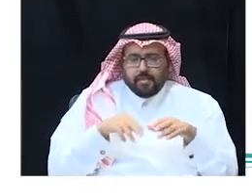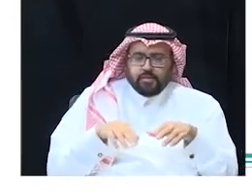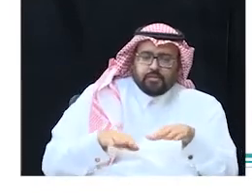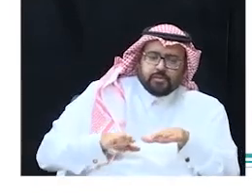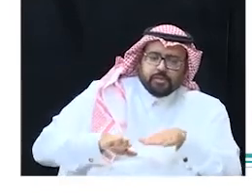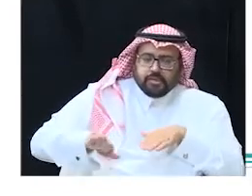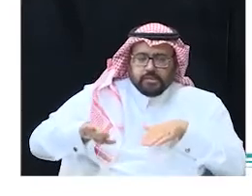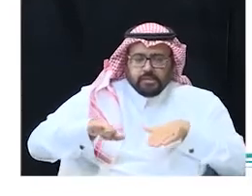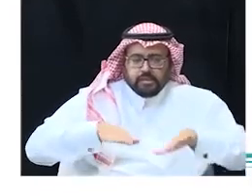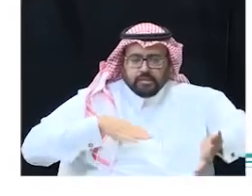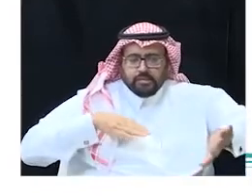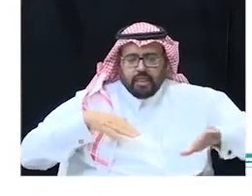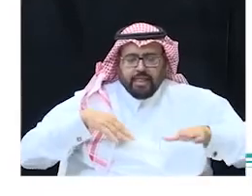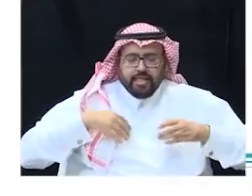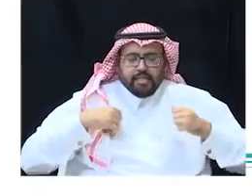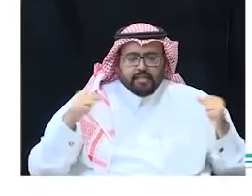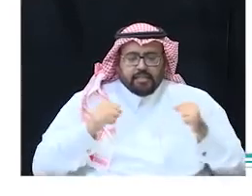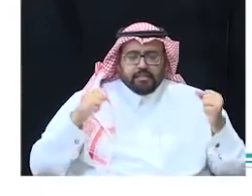إذا كنت أتزلج